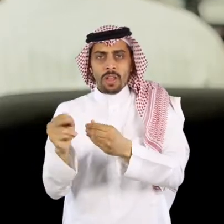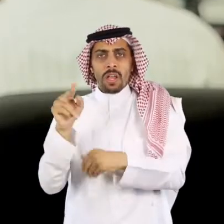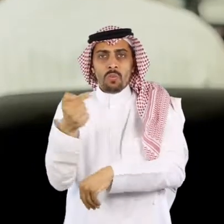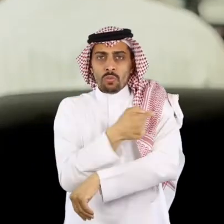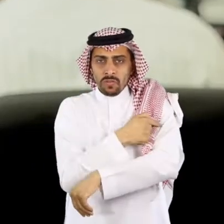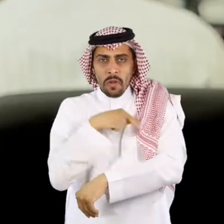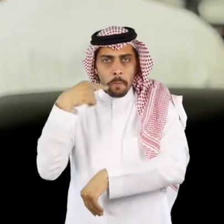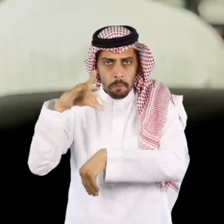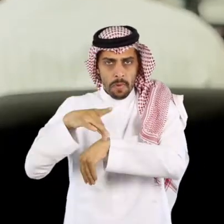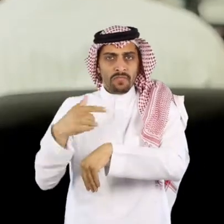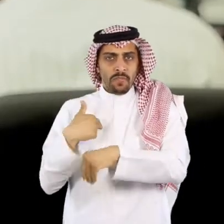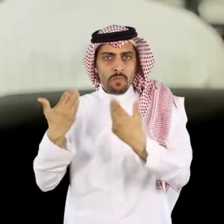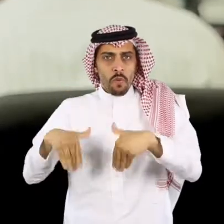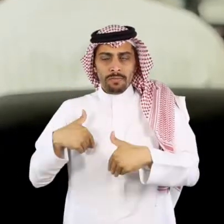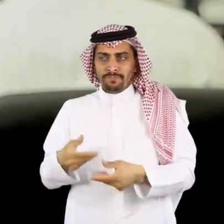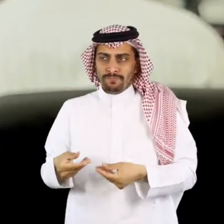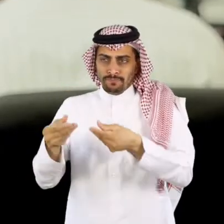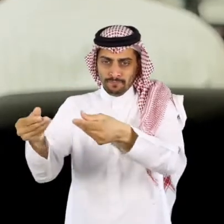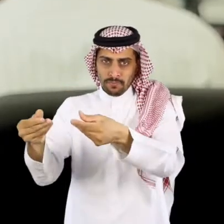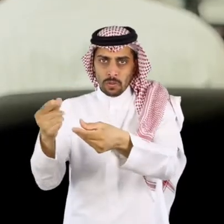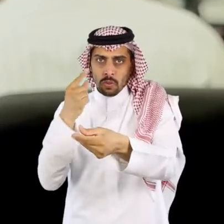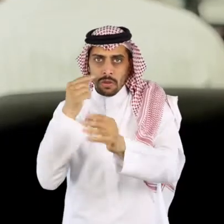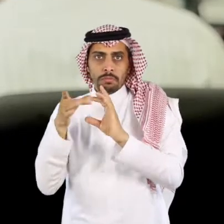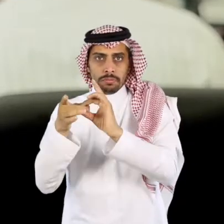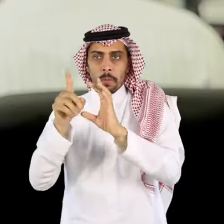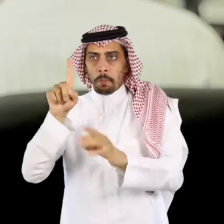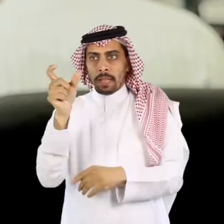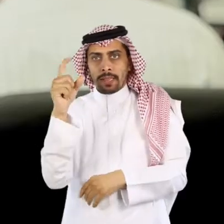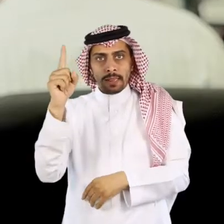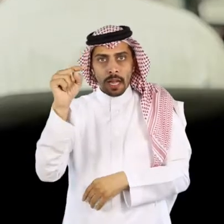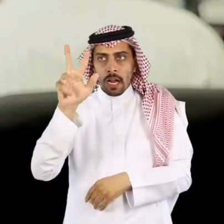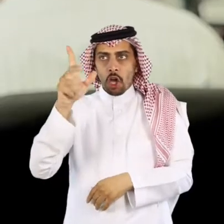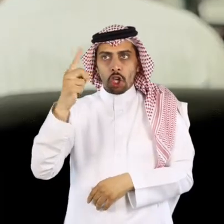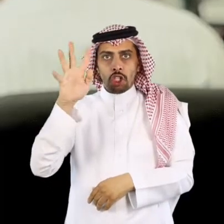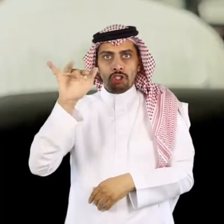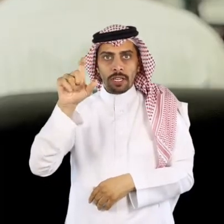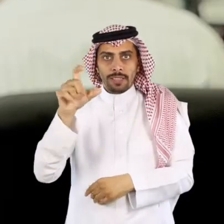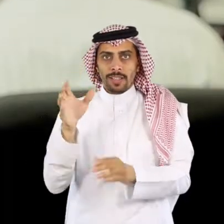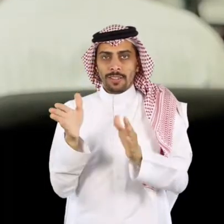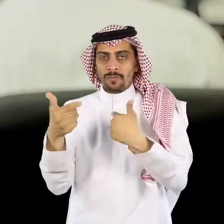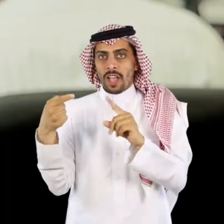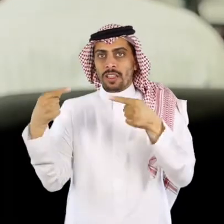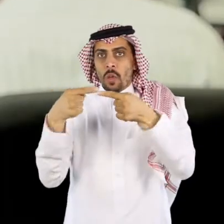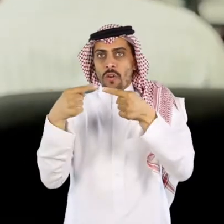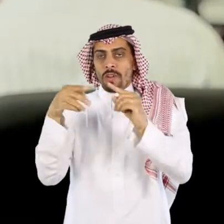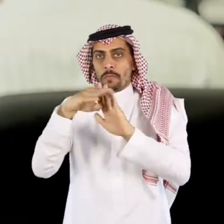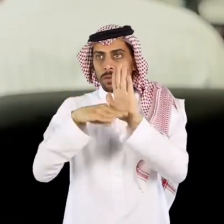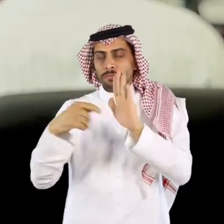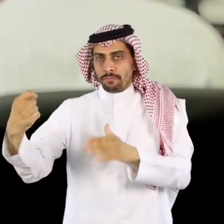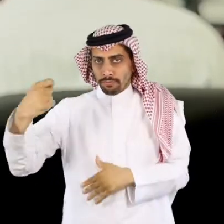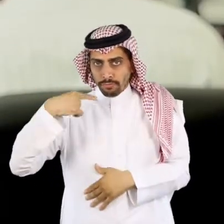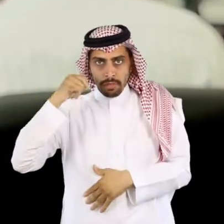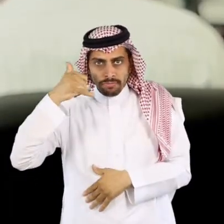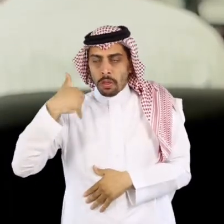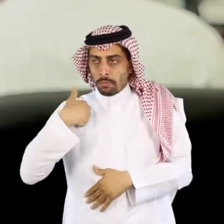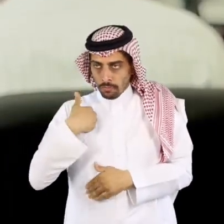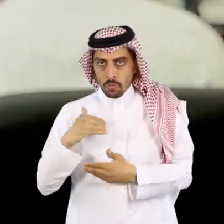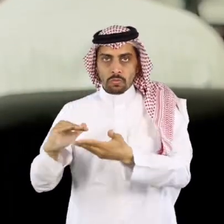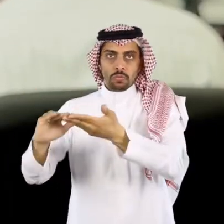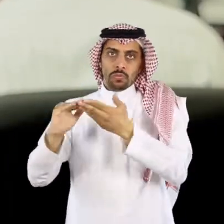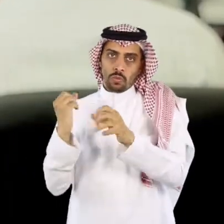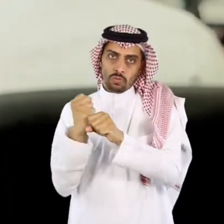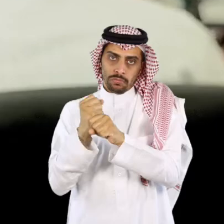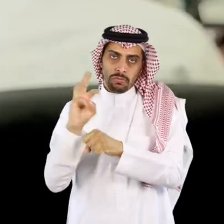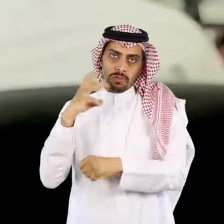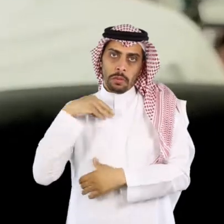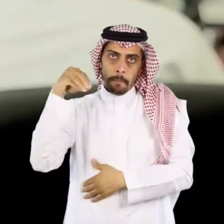طبية، وهم تواصلوا معي عن طريق الأخ بندر الرشيد الله يعطيه العافية ما قصر، وهو اللي ساعدني إنه أحصل